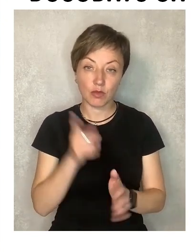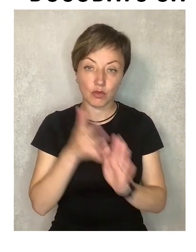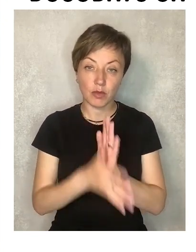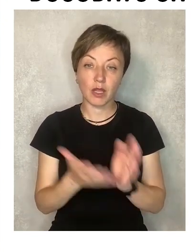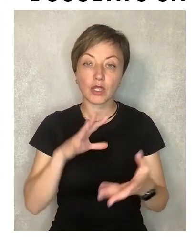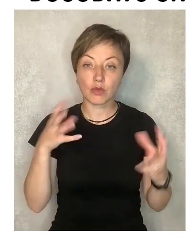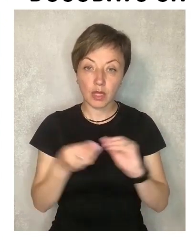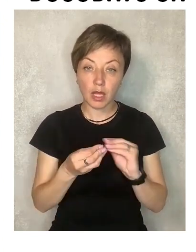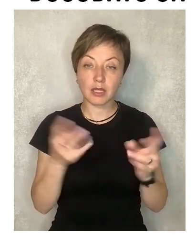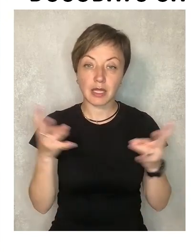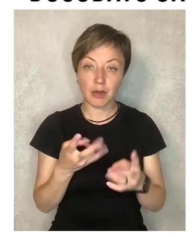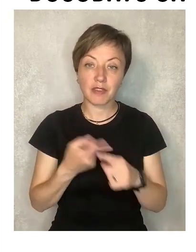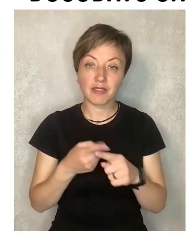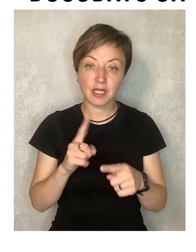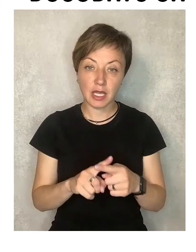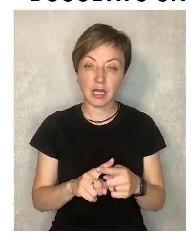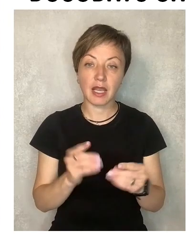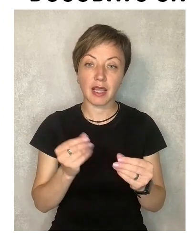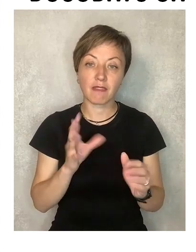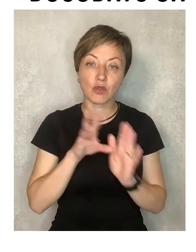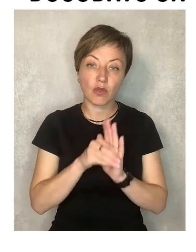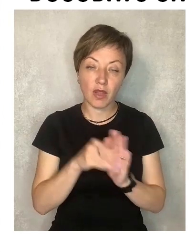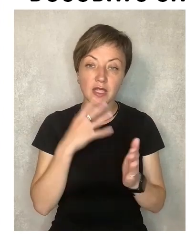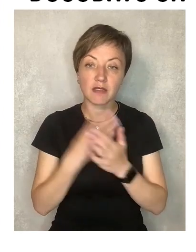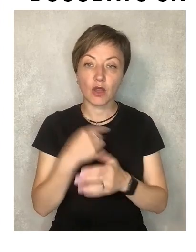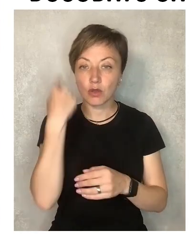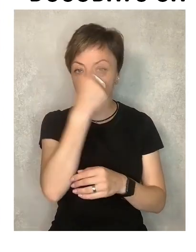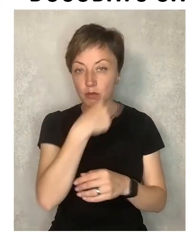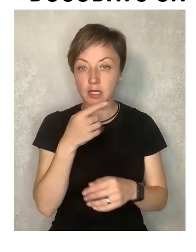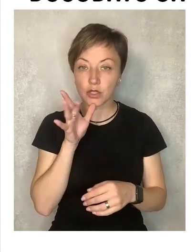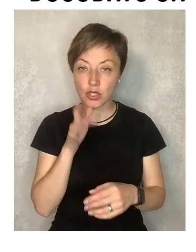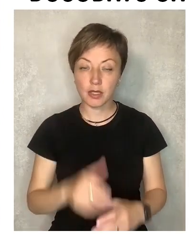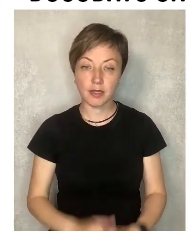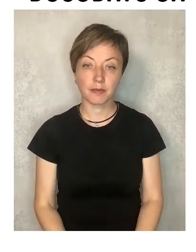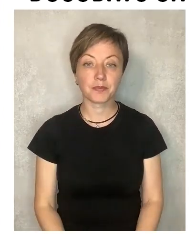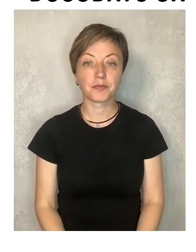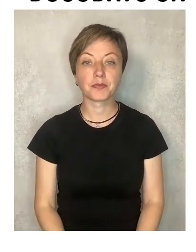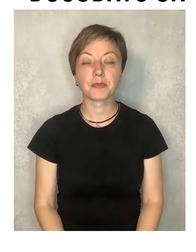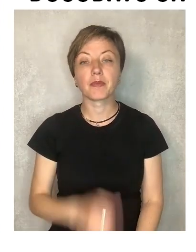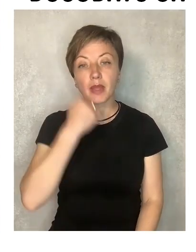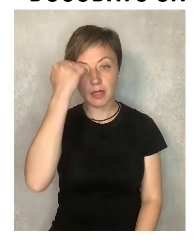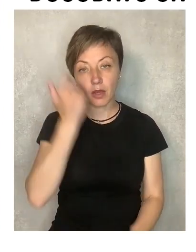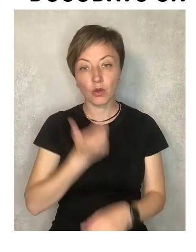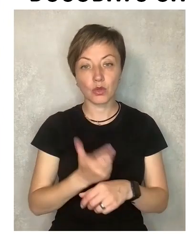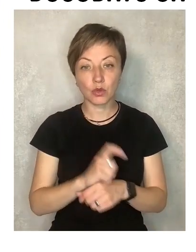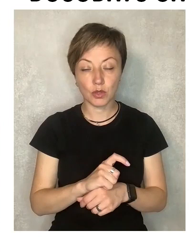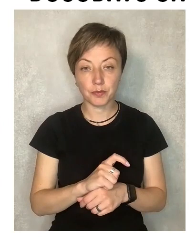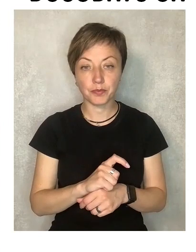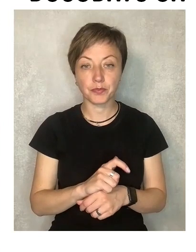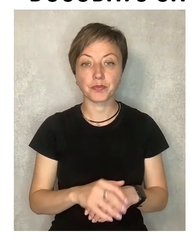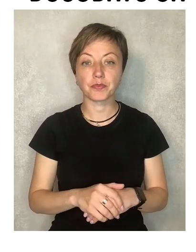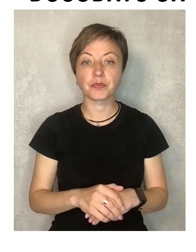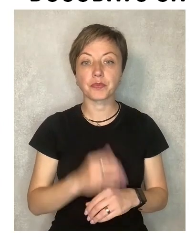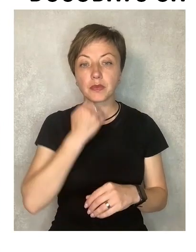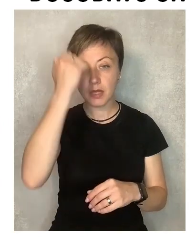результату, треба в це інвестувати свій особистий час. Дякую дуже. Дякую